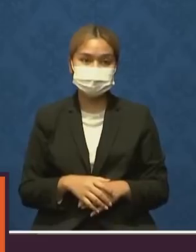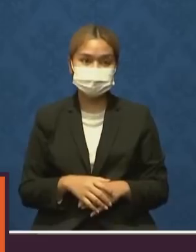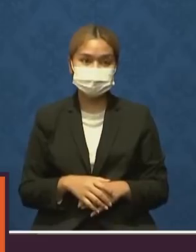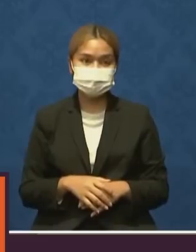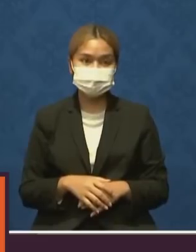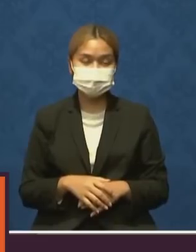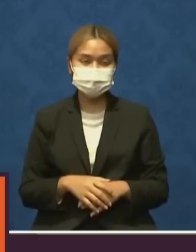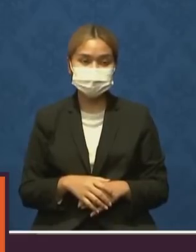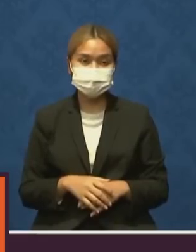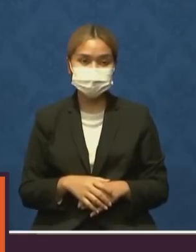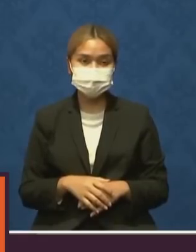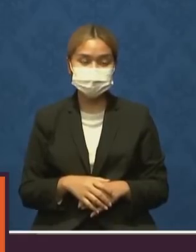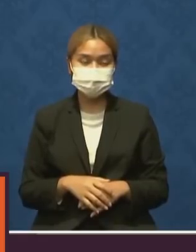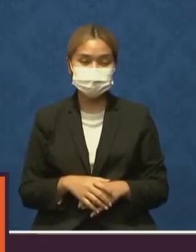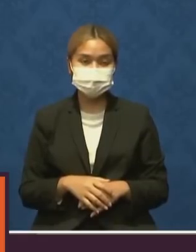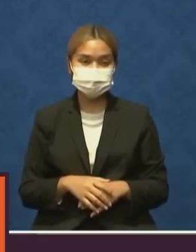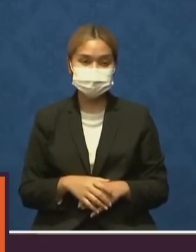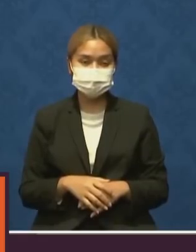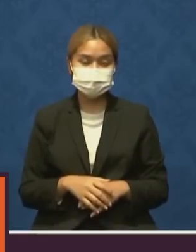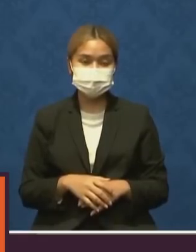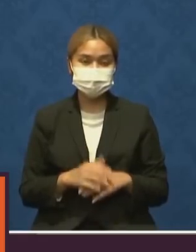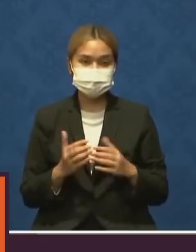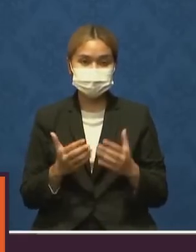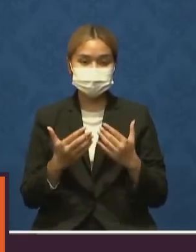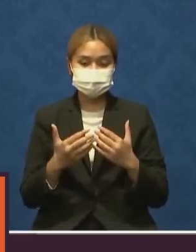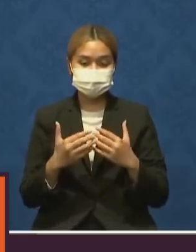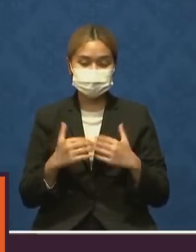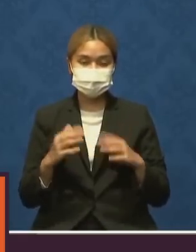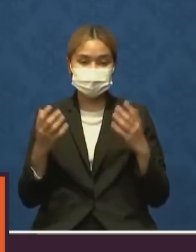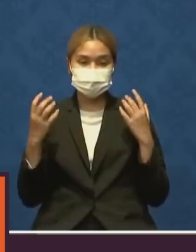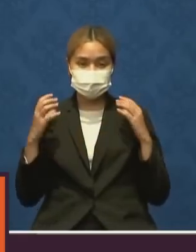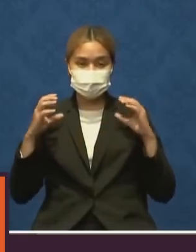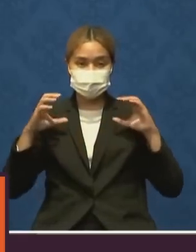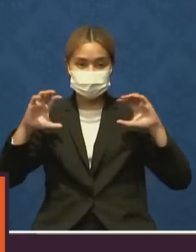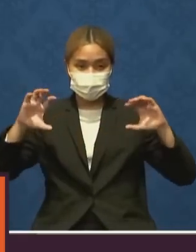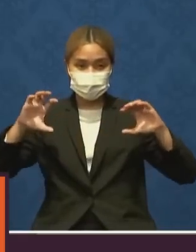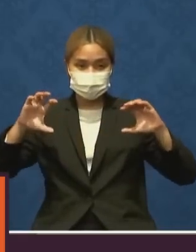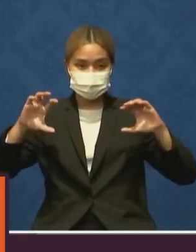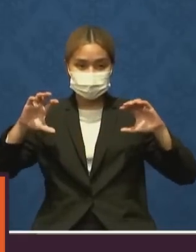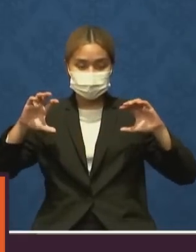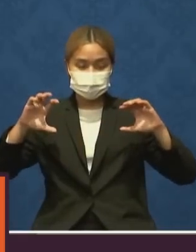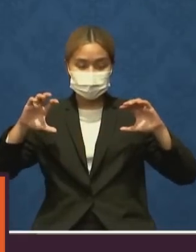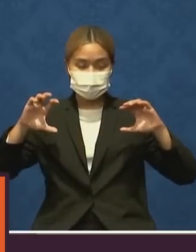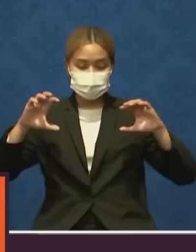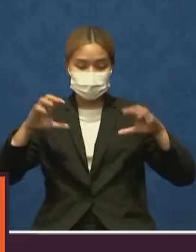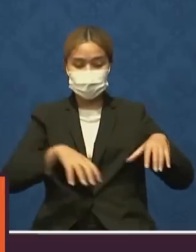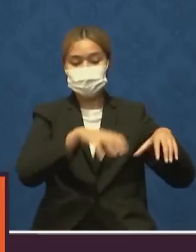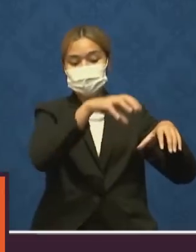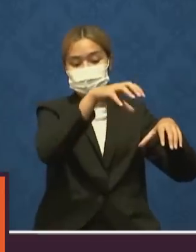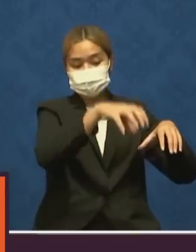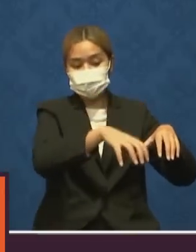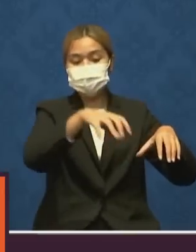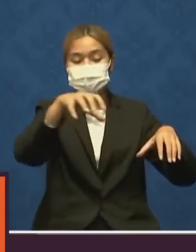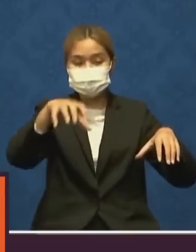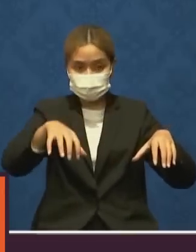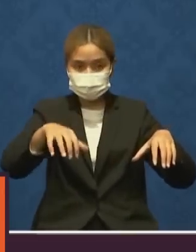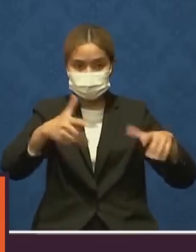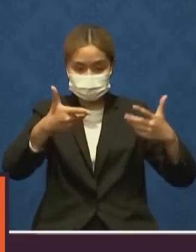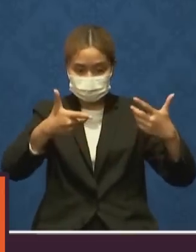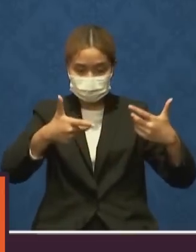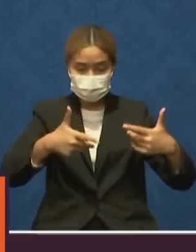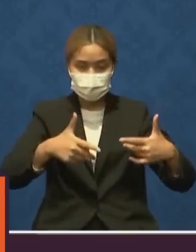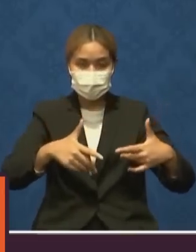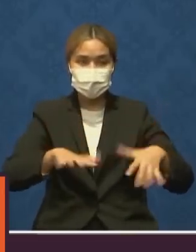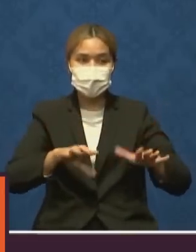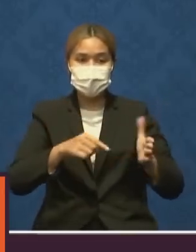และยงลมลบเรมangearn ครัถึอีและปี 62 ใหงข่วตด